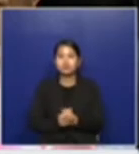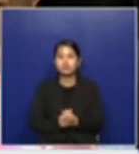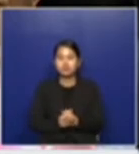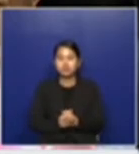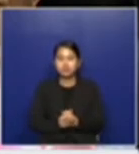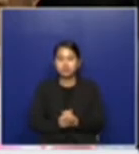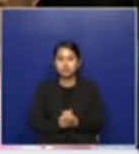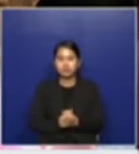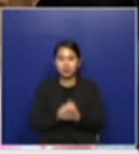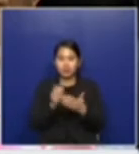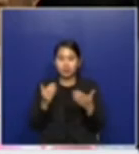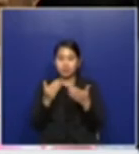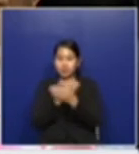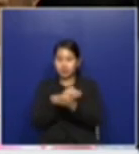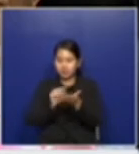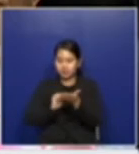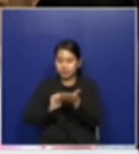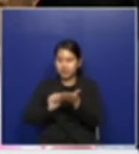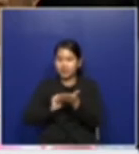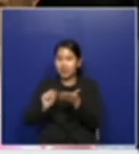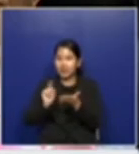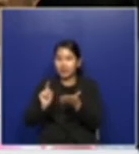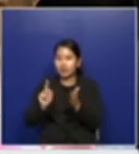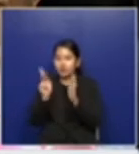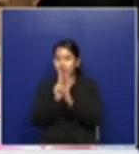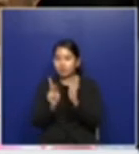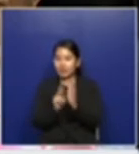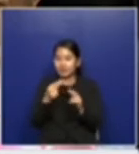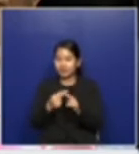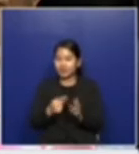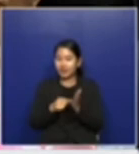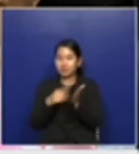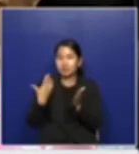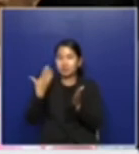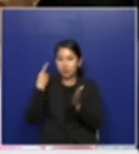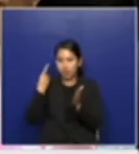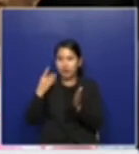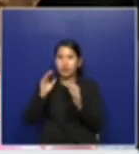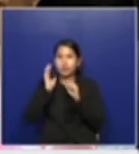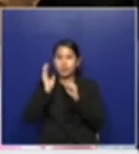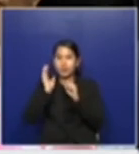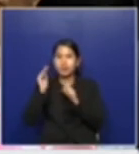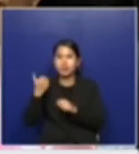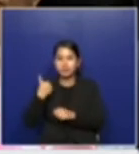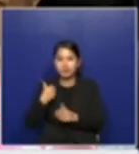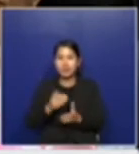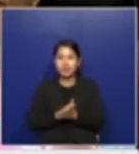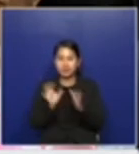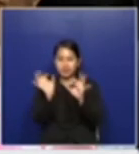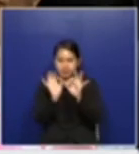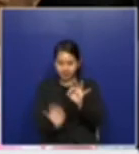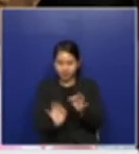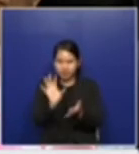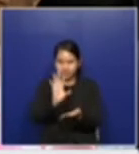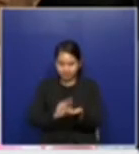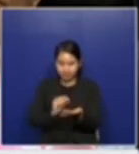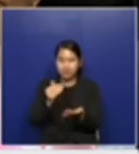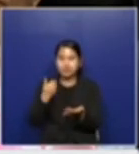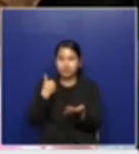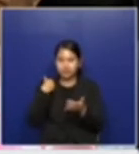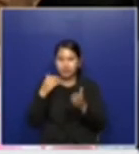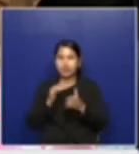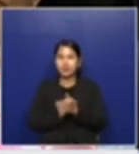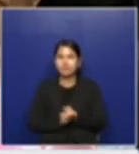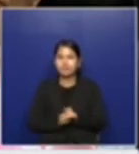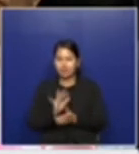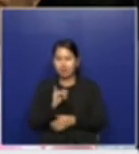ให้มีการช่วยเหลือในการเข้าชื่อเสนอกฎหมายเมื่อวานพูดถึงครับเขียนบางเรื่องเนี่